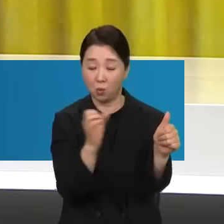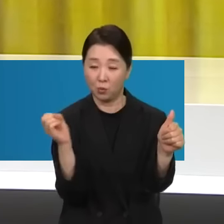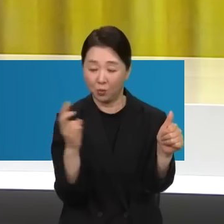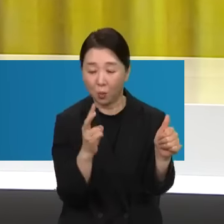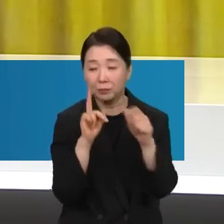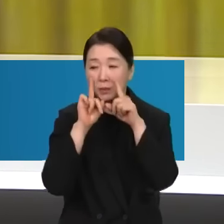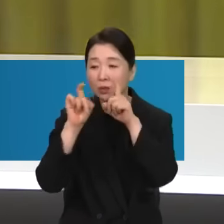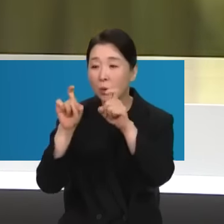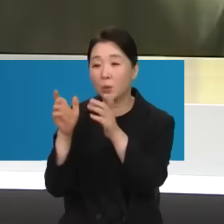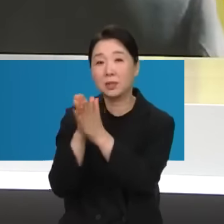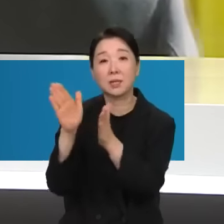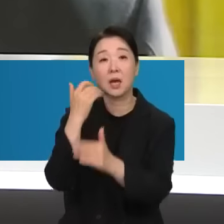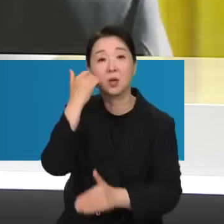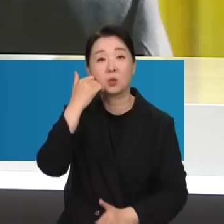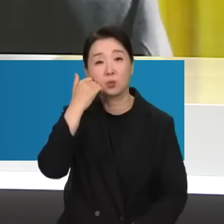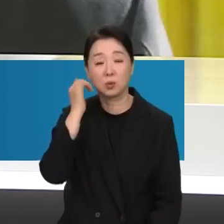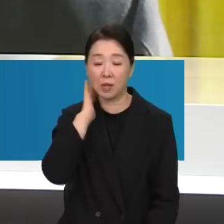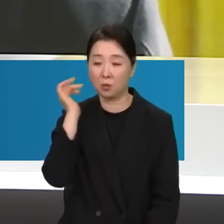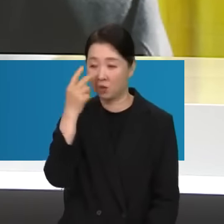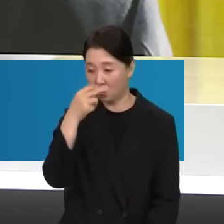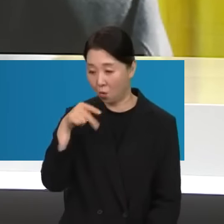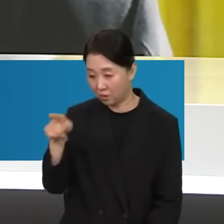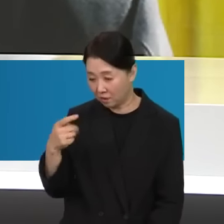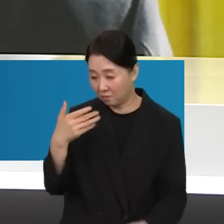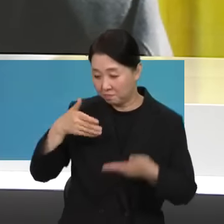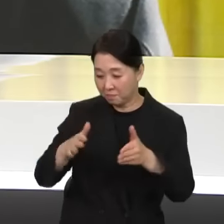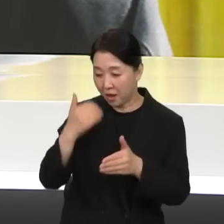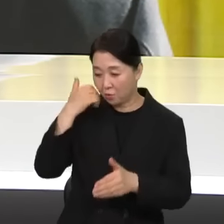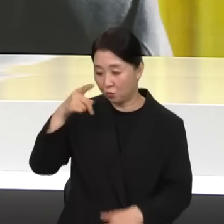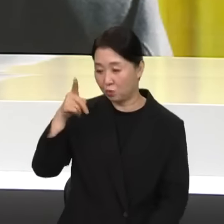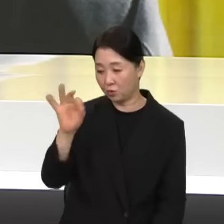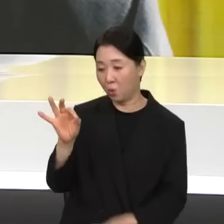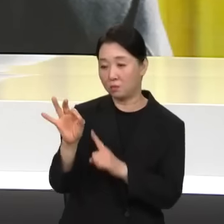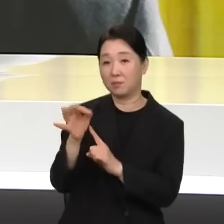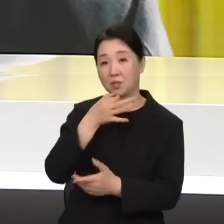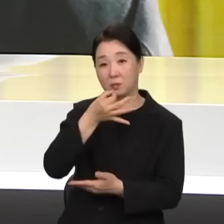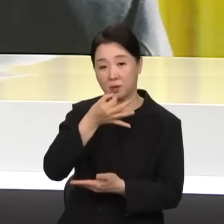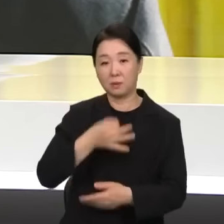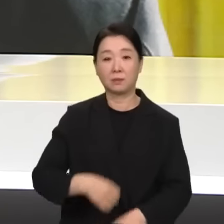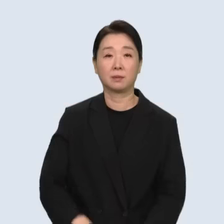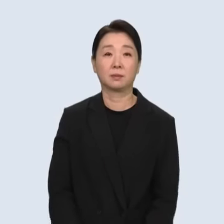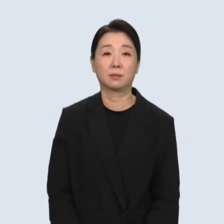구명로비 의혹이 시작된 대통령 경호처 출신 송모 씨의 목소리입니다.